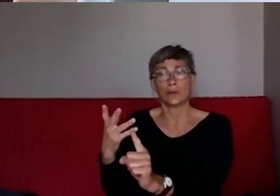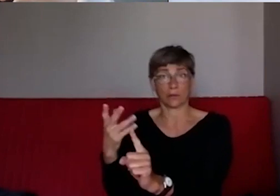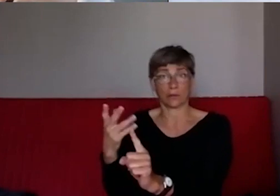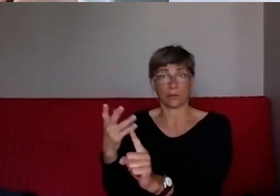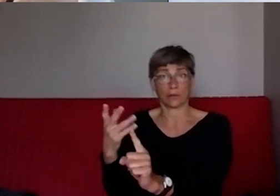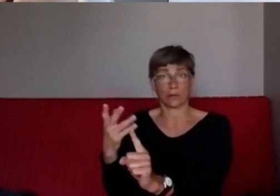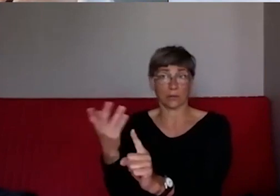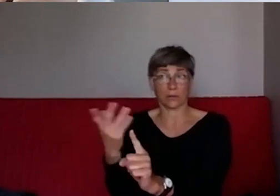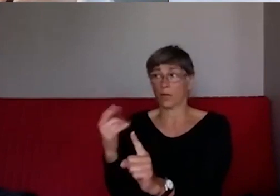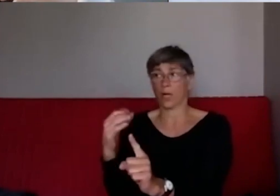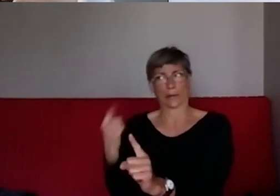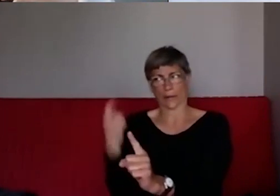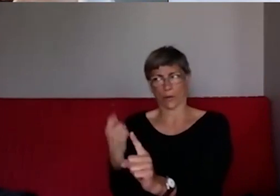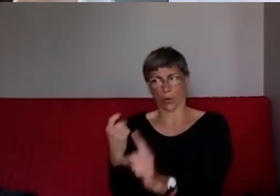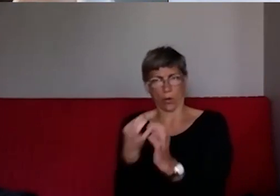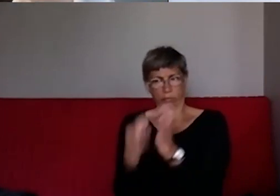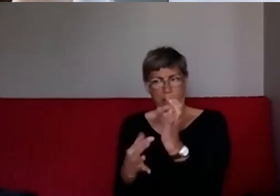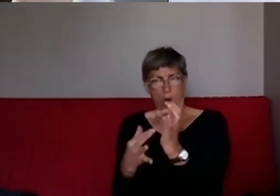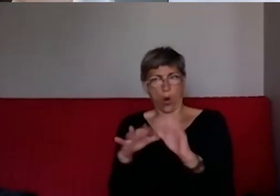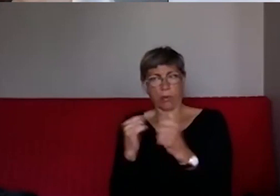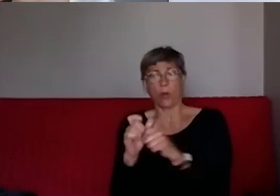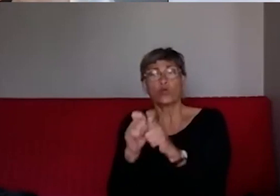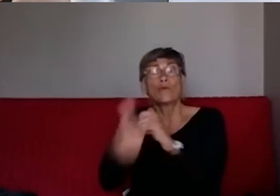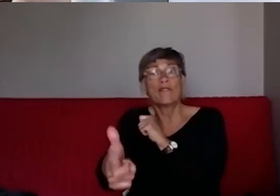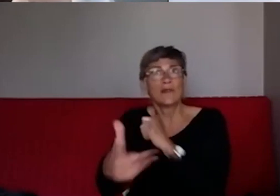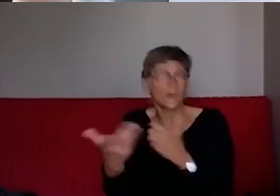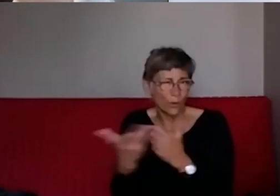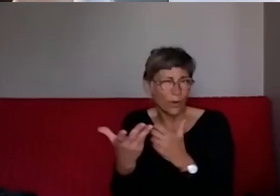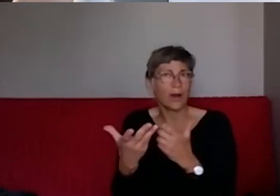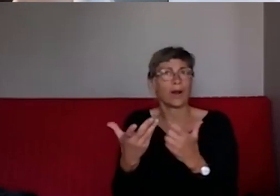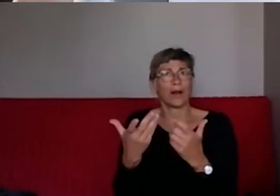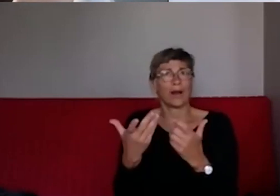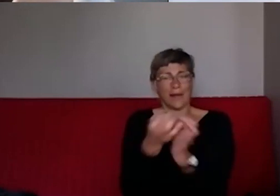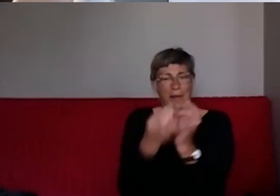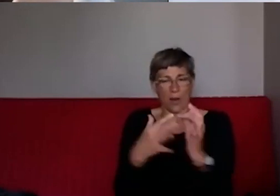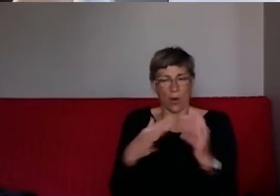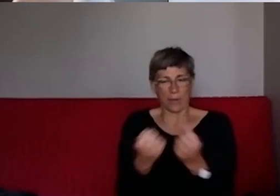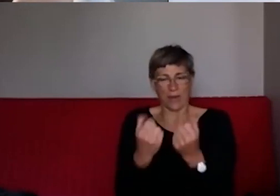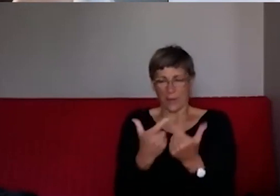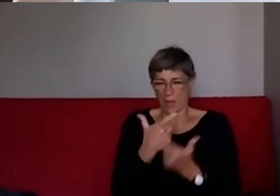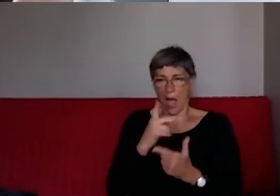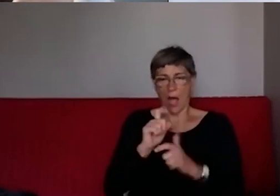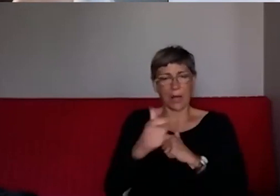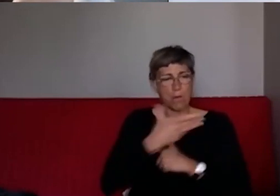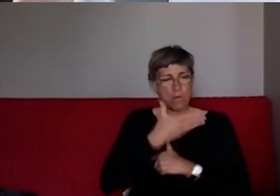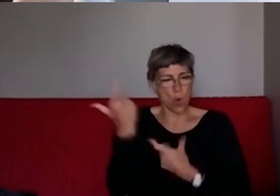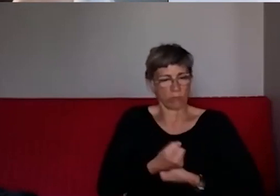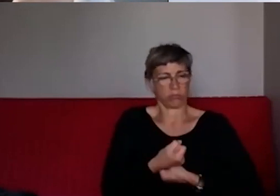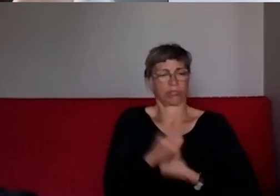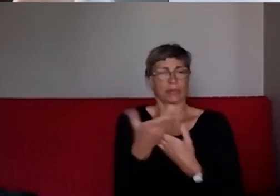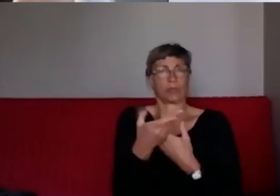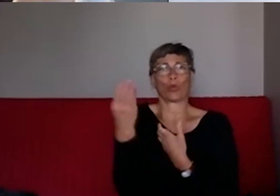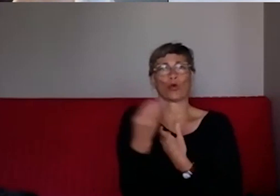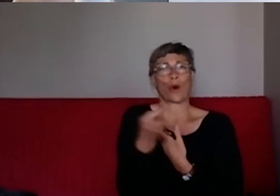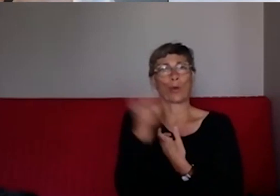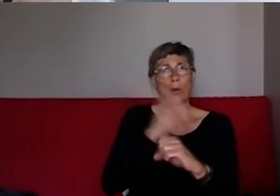et après elle suivie, va permettre de mieux exprimer ses besoins peut-être, de mieux exprimer qui il